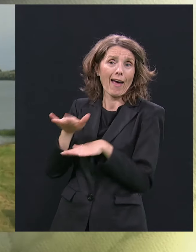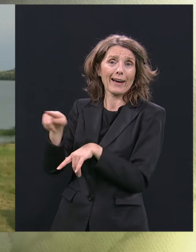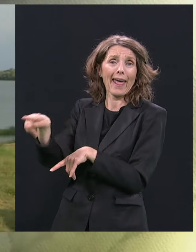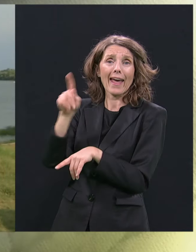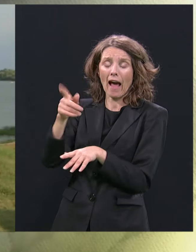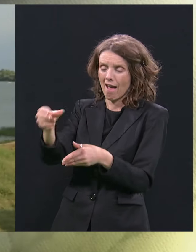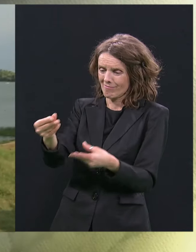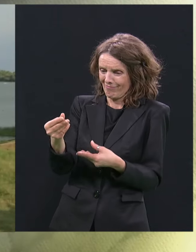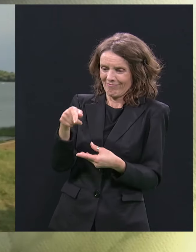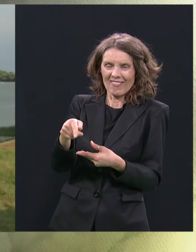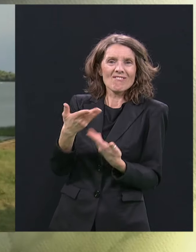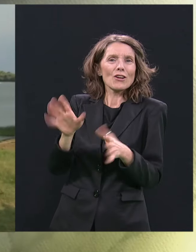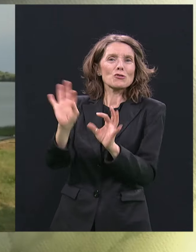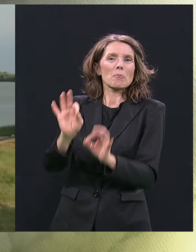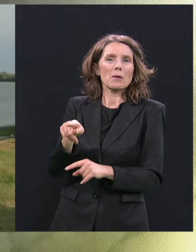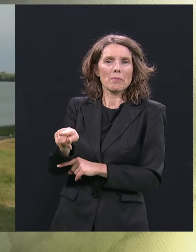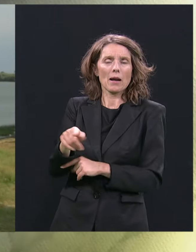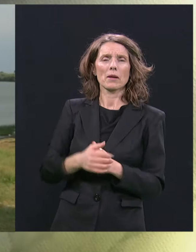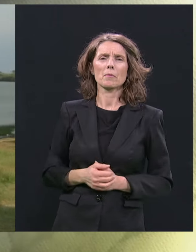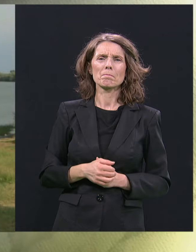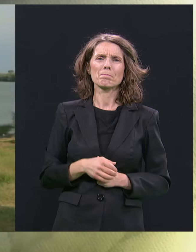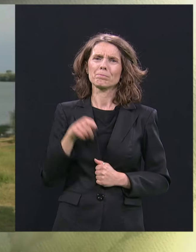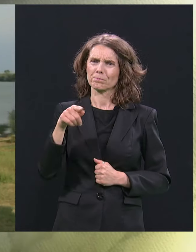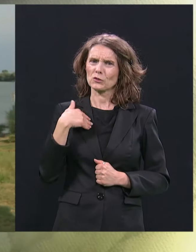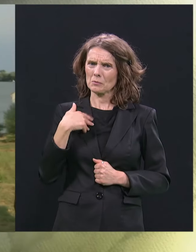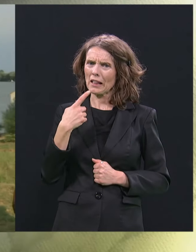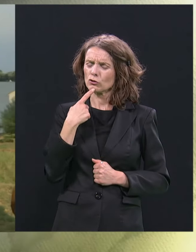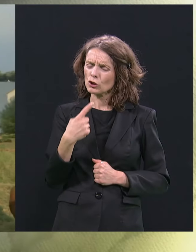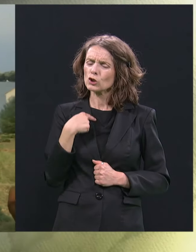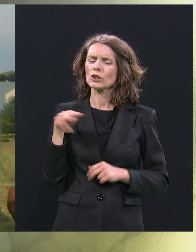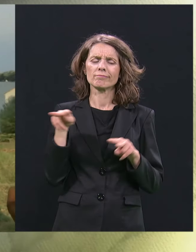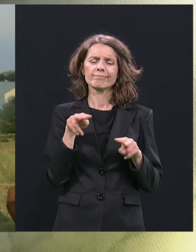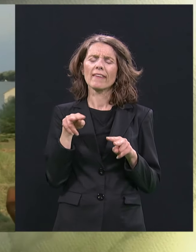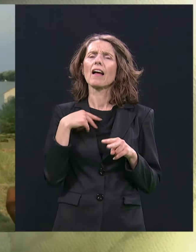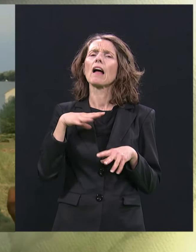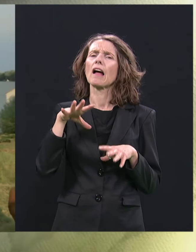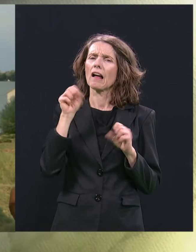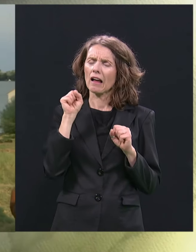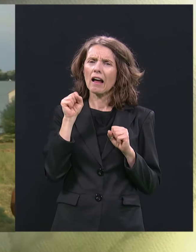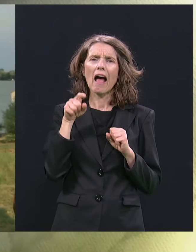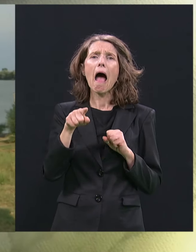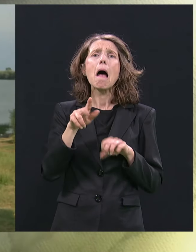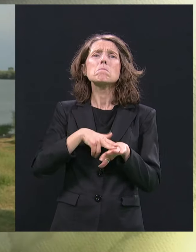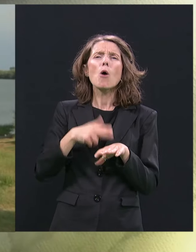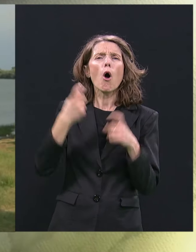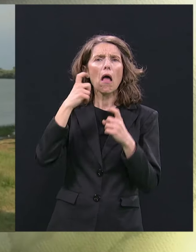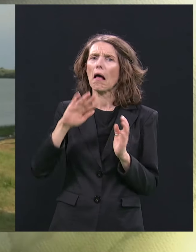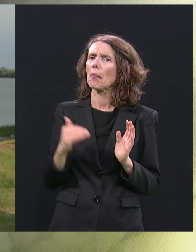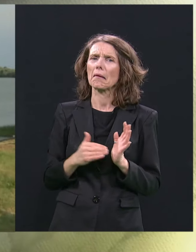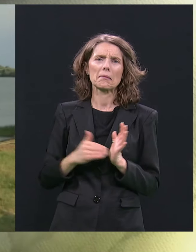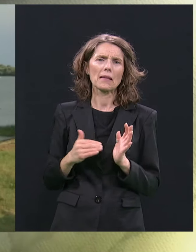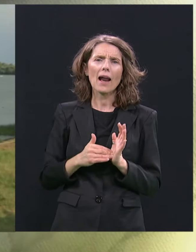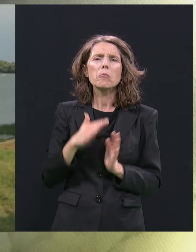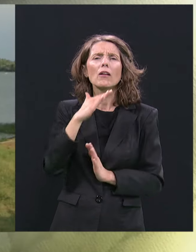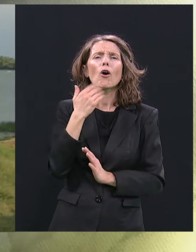potrebe toliku količinu boje nanositi. Tek sad vidim, kad pogledam Patrijarha i pogledam Teslu, da je dovoljno mala količina,